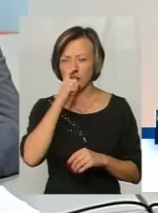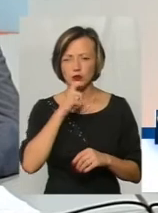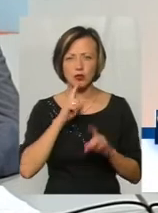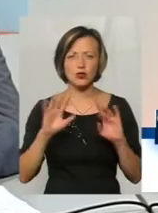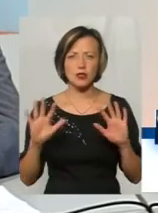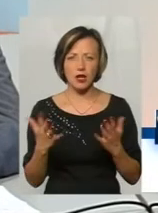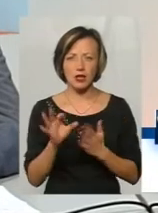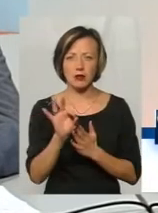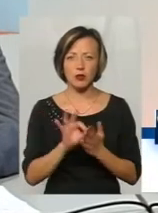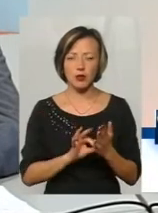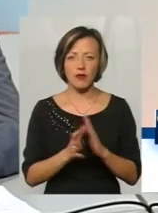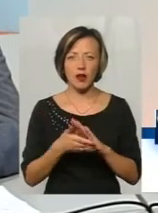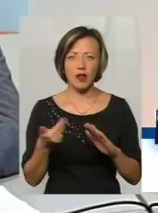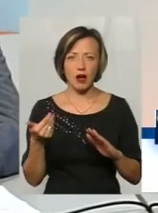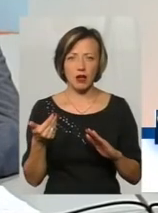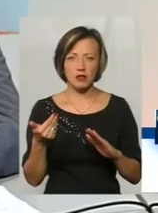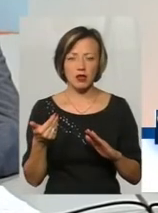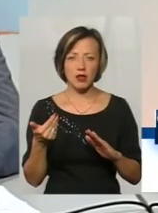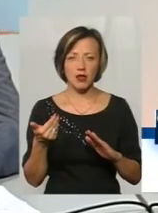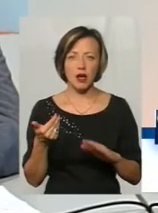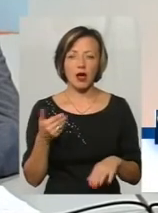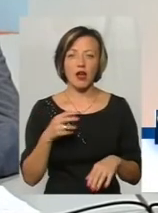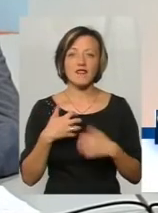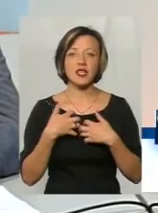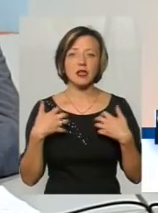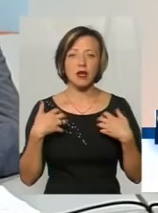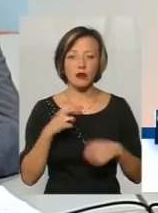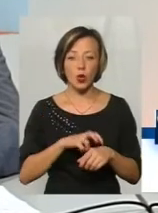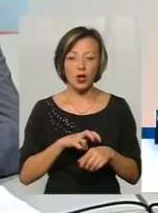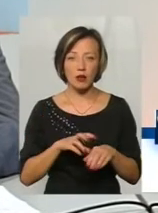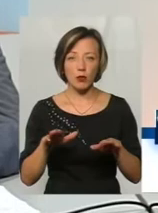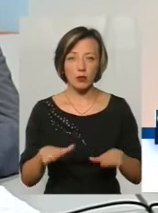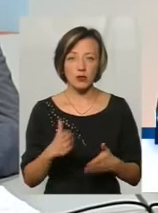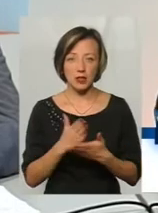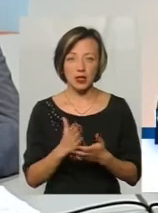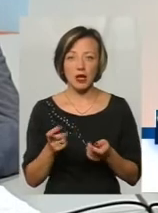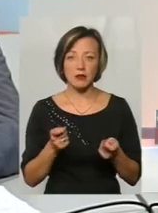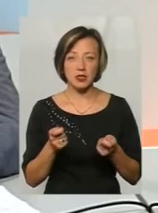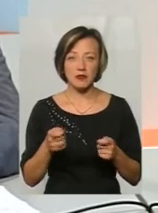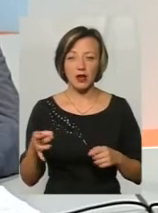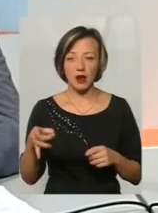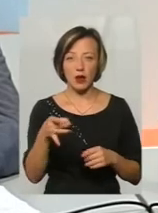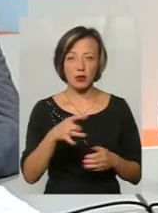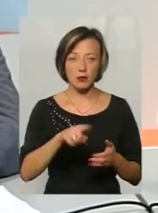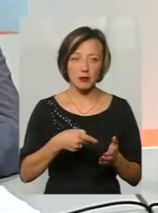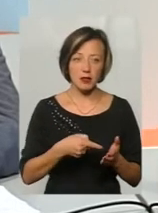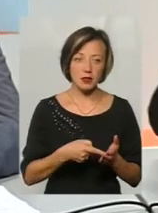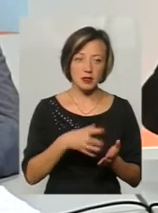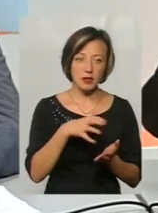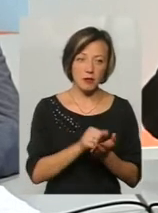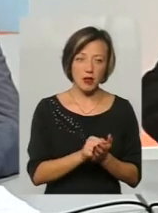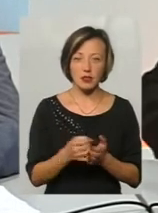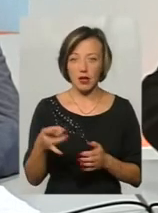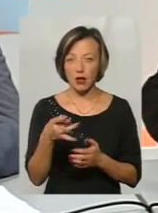Треба терміново викликати ветеринарного лікаря, от по місцю знаходження, є в нас адміністративні райони, там місто займається